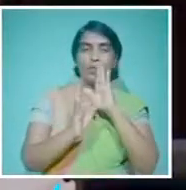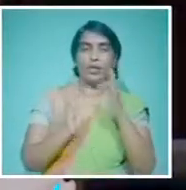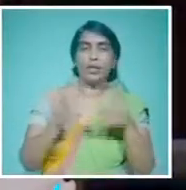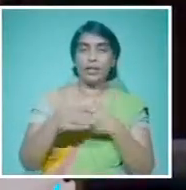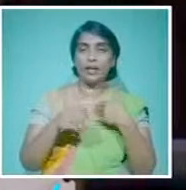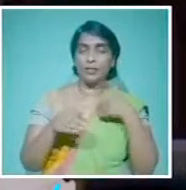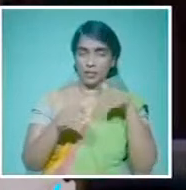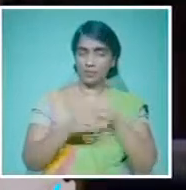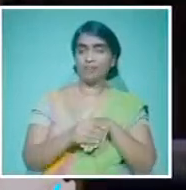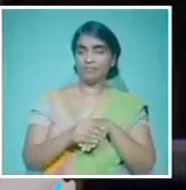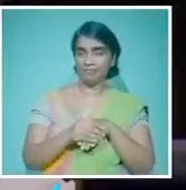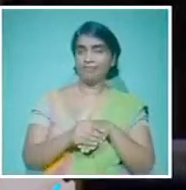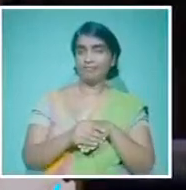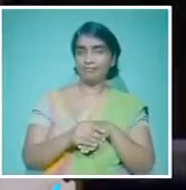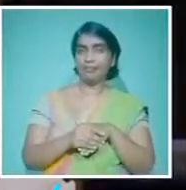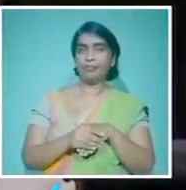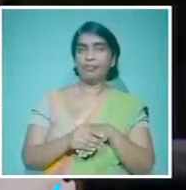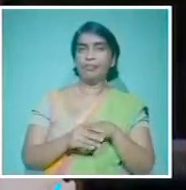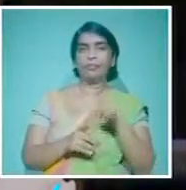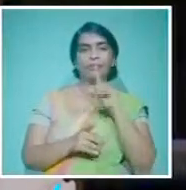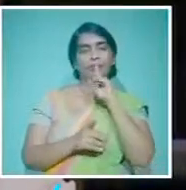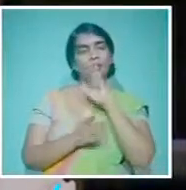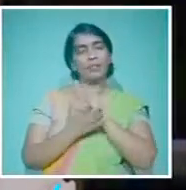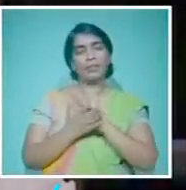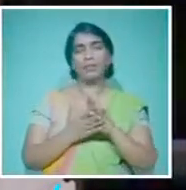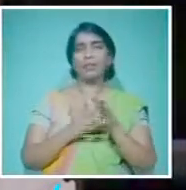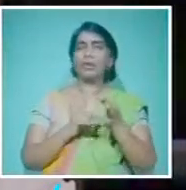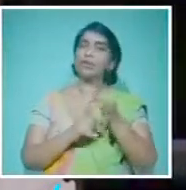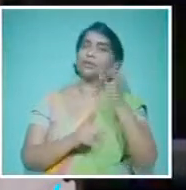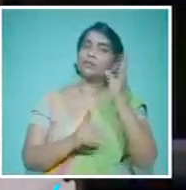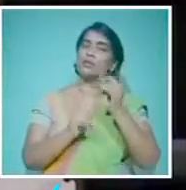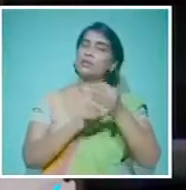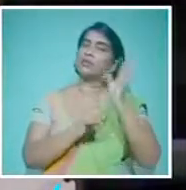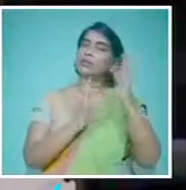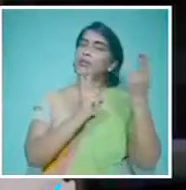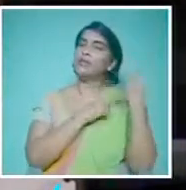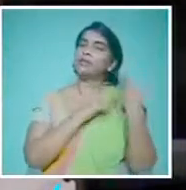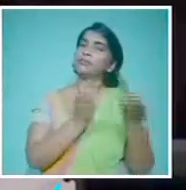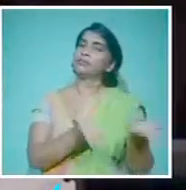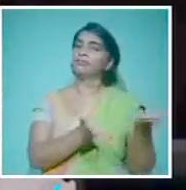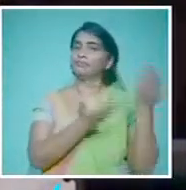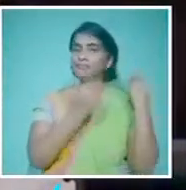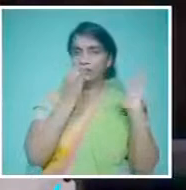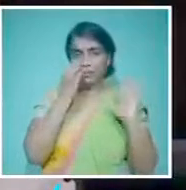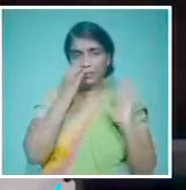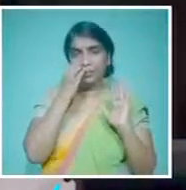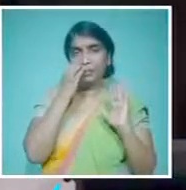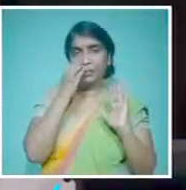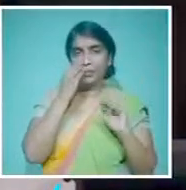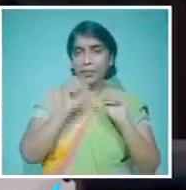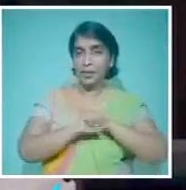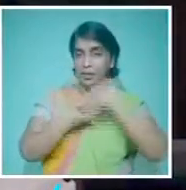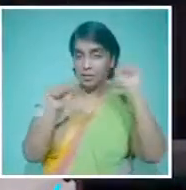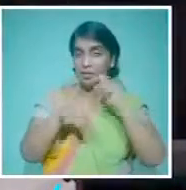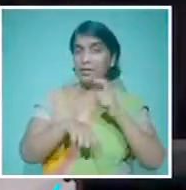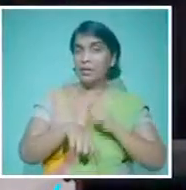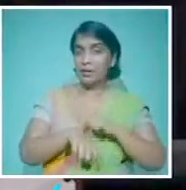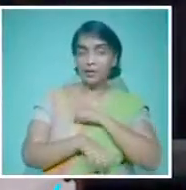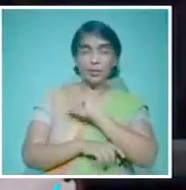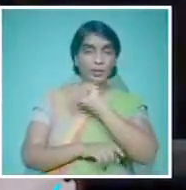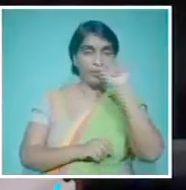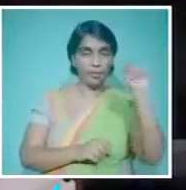api hitiya. Tuwa boman niyathamaaniwa janadhipathiyumata janadhipathikama karanna yanna dunna. Habe aragale welawedi etuma